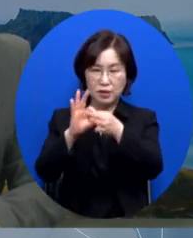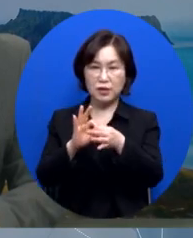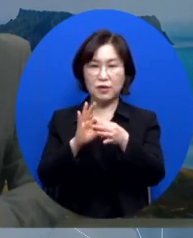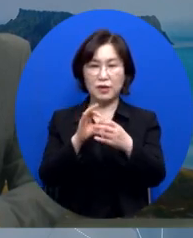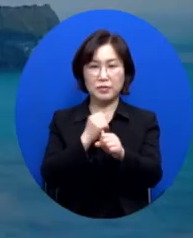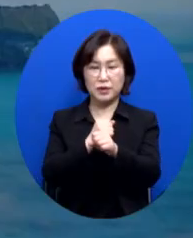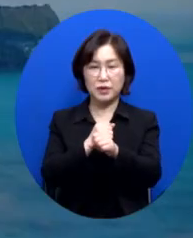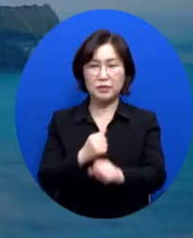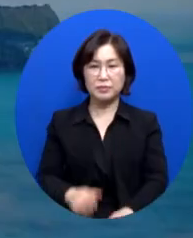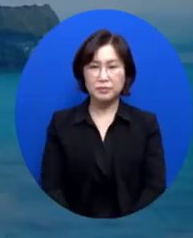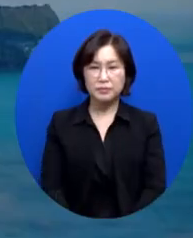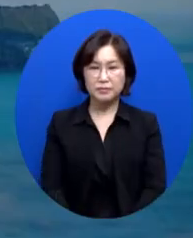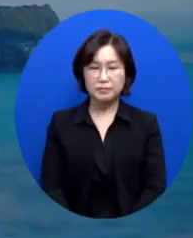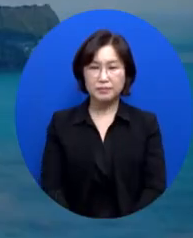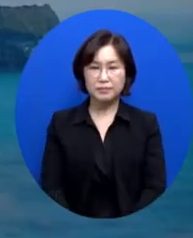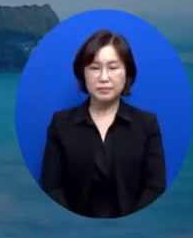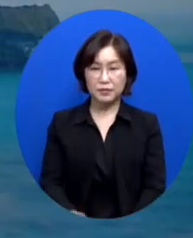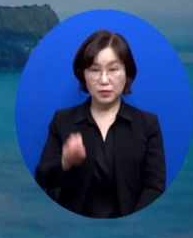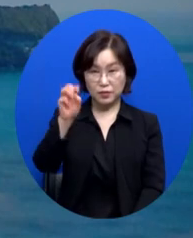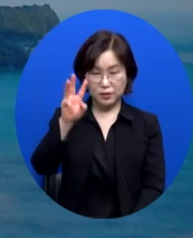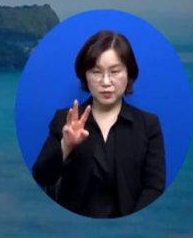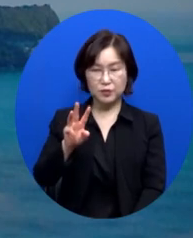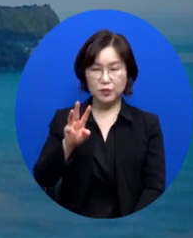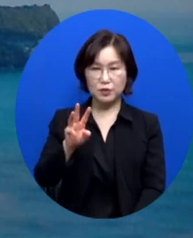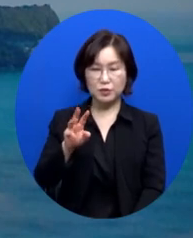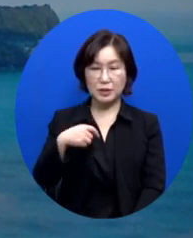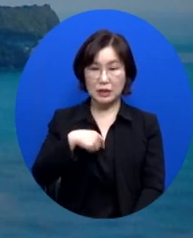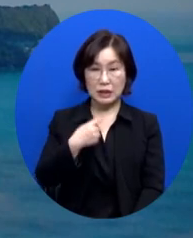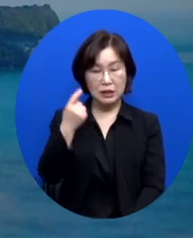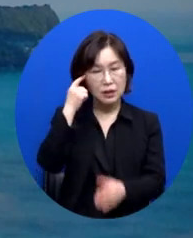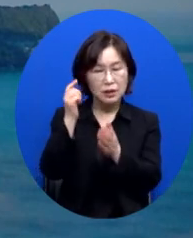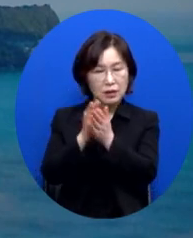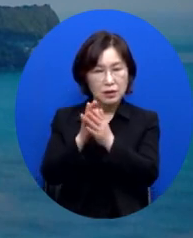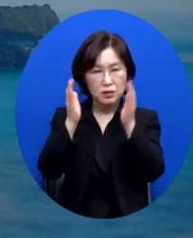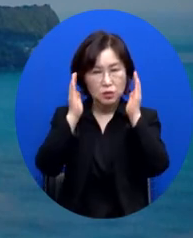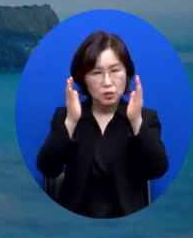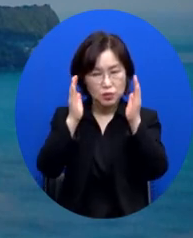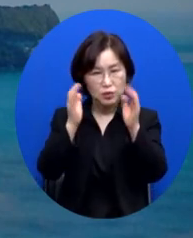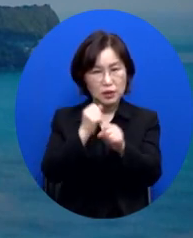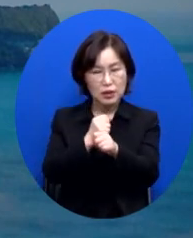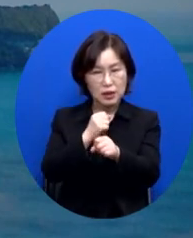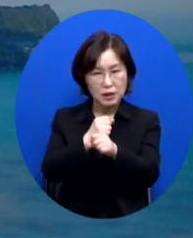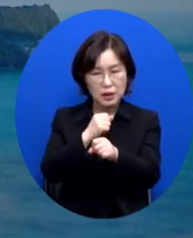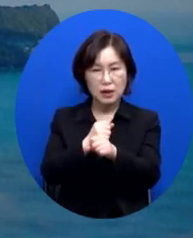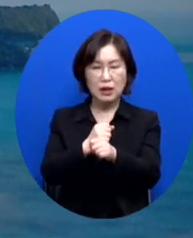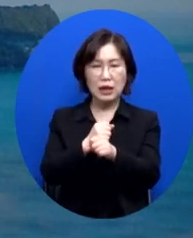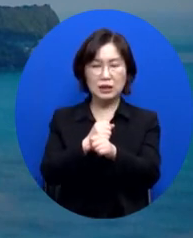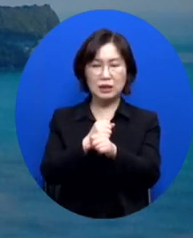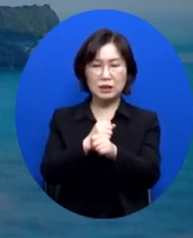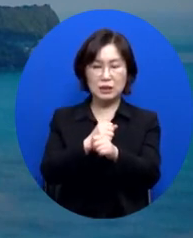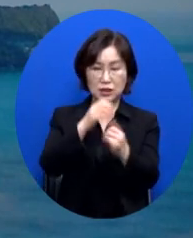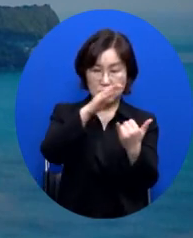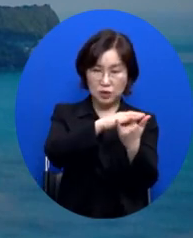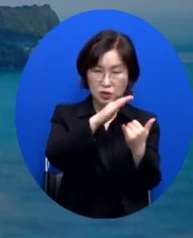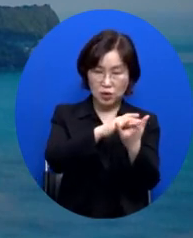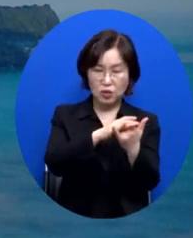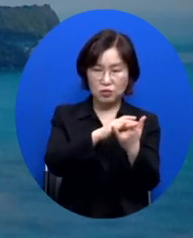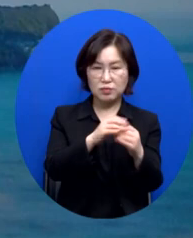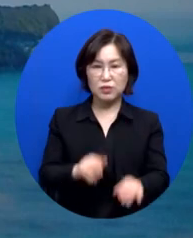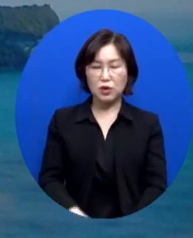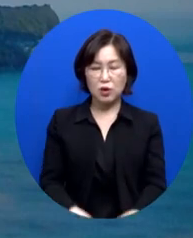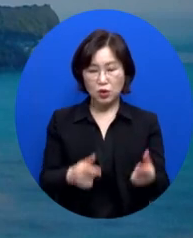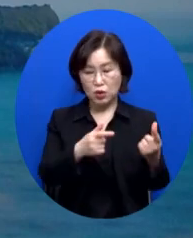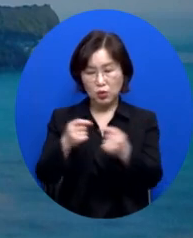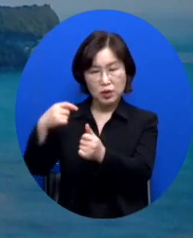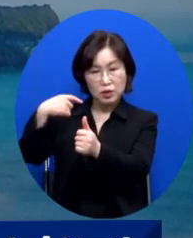연결합니다. 광주 스튜디오입니다. 자기 주도적인 학습 능력과 인성을 갖춘 다음 세대, 획일적인 교육 환경